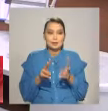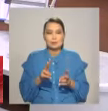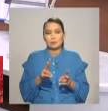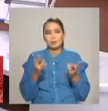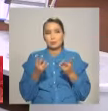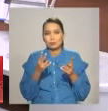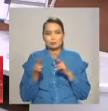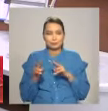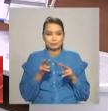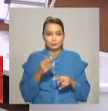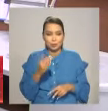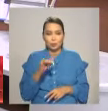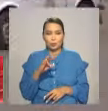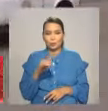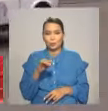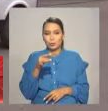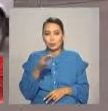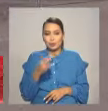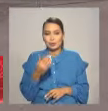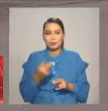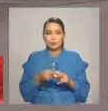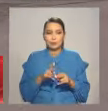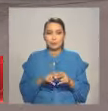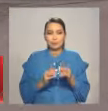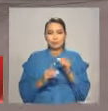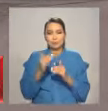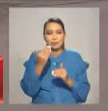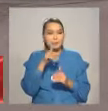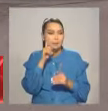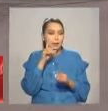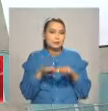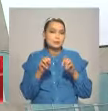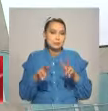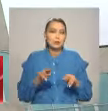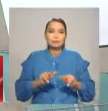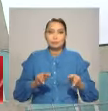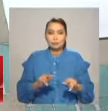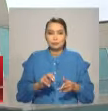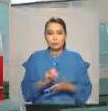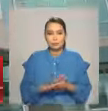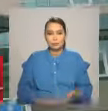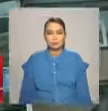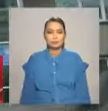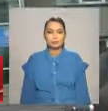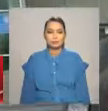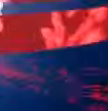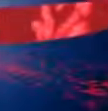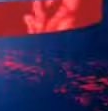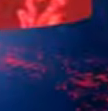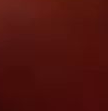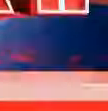Виктор Унгурян. К слову, мужчина перед выходом на пенсию сейчас обучает молодых специалистов. Дильназ Насикенова, Олег Федоров, Астана Таймс.